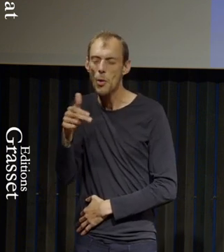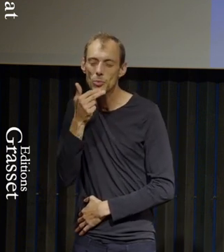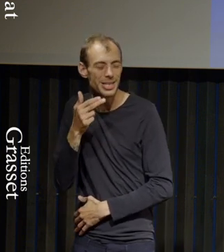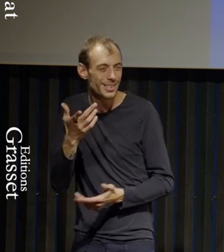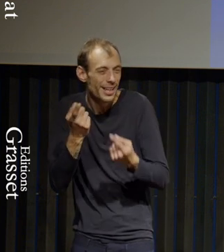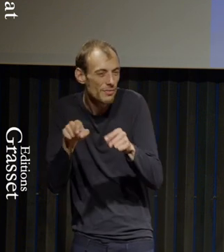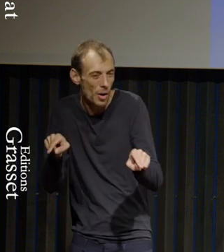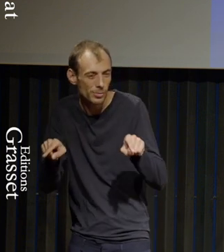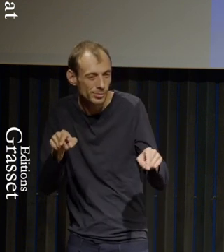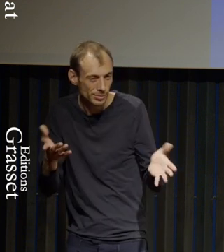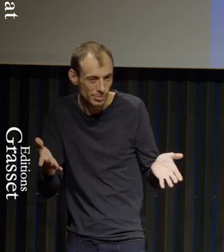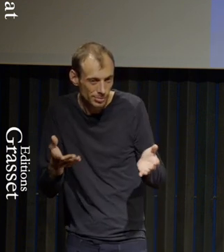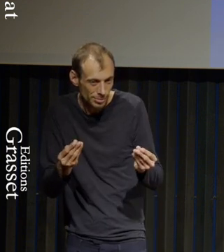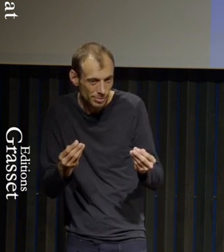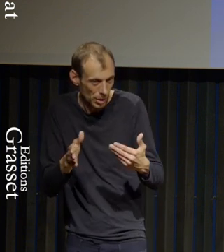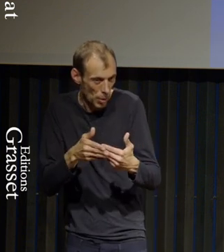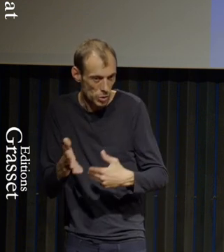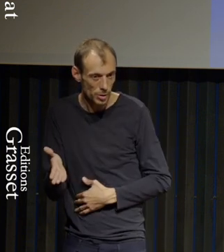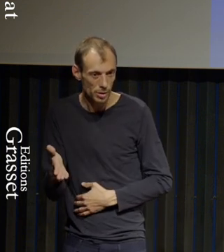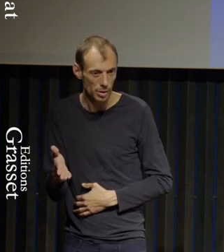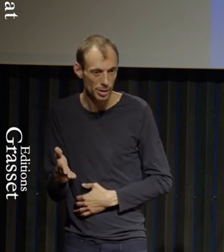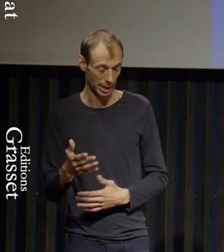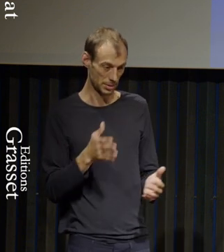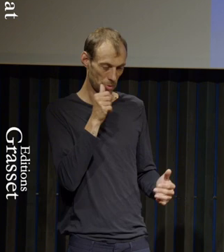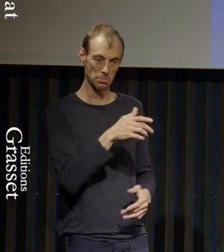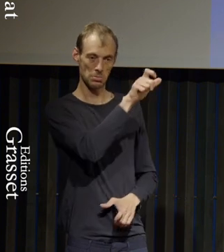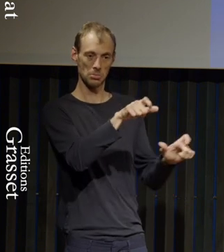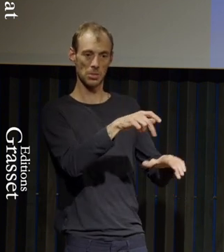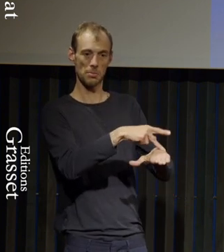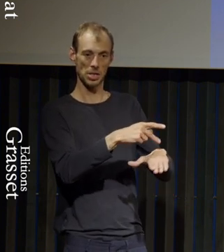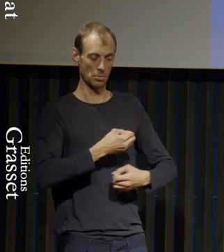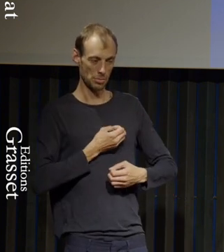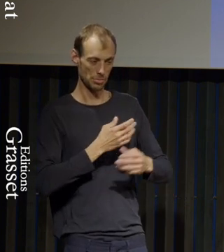c'est surprenant d'entendre ce propos de nos patients.